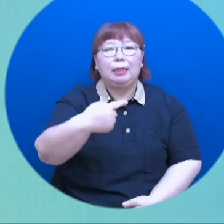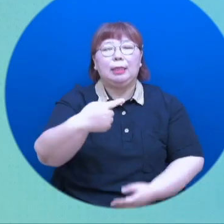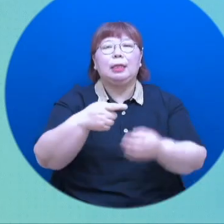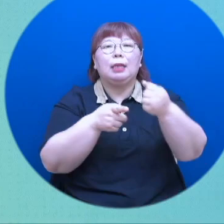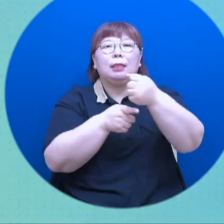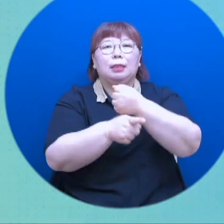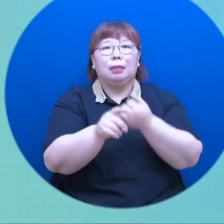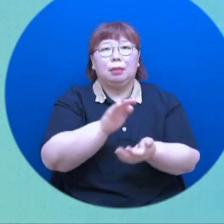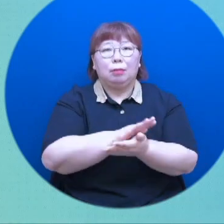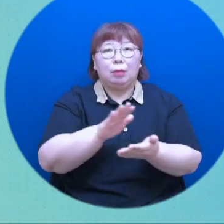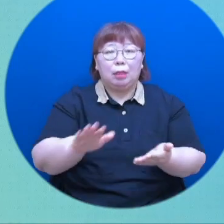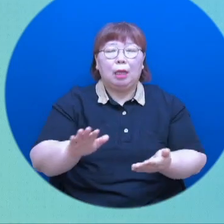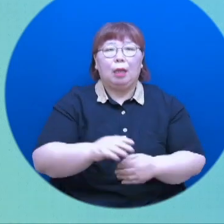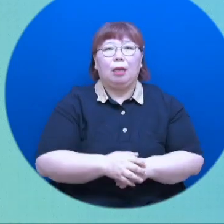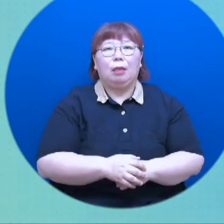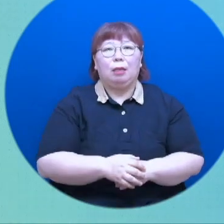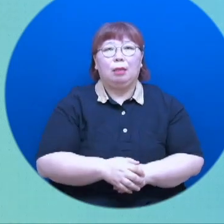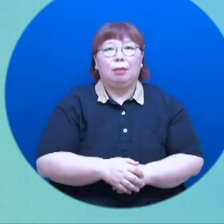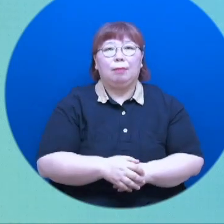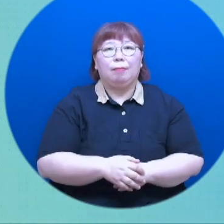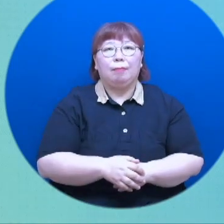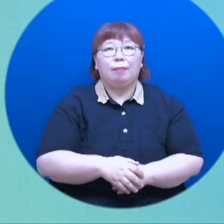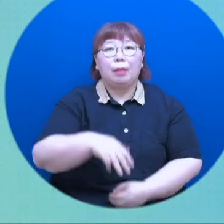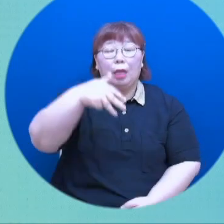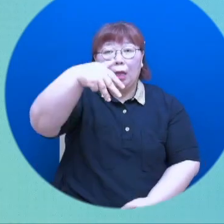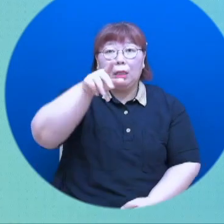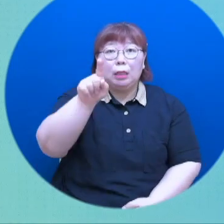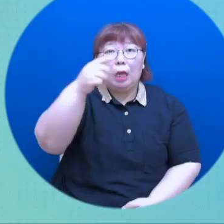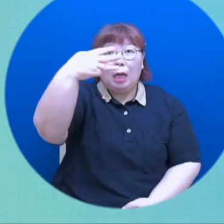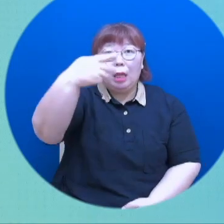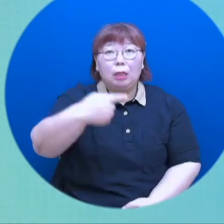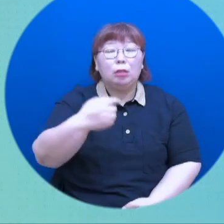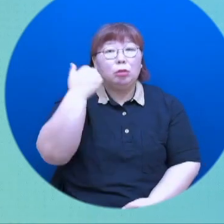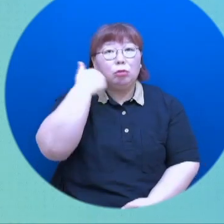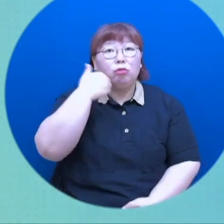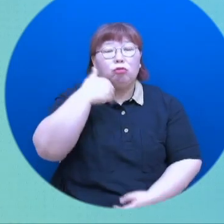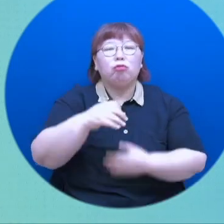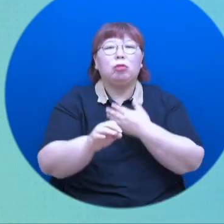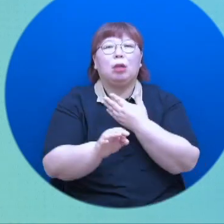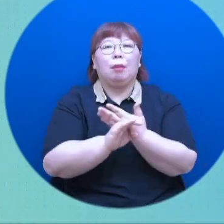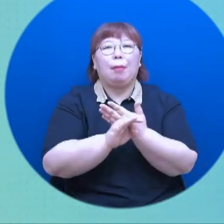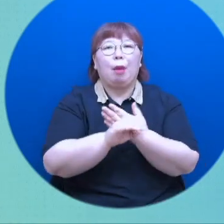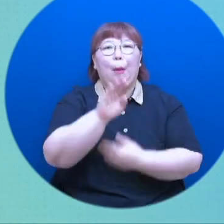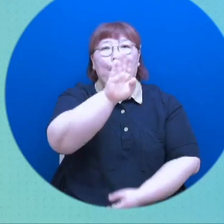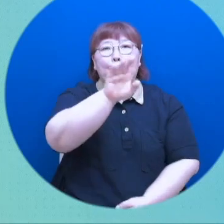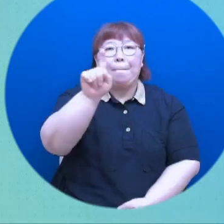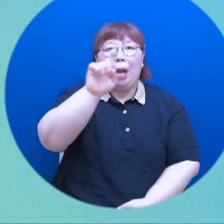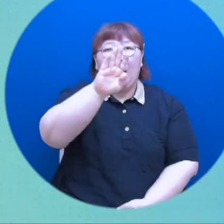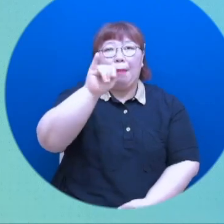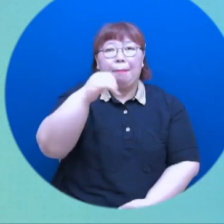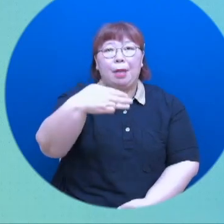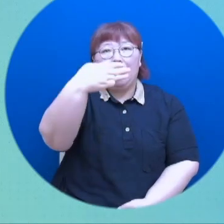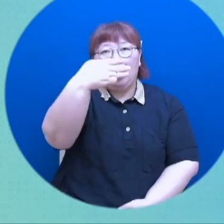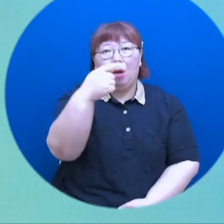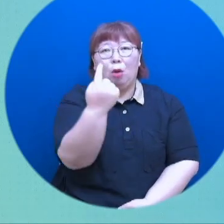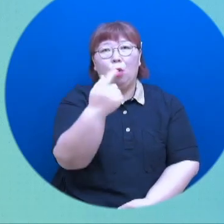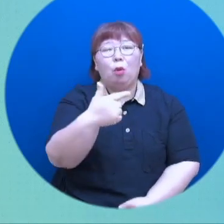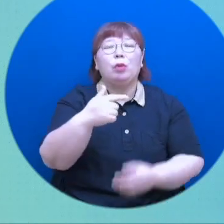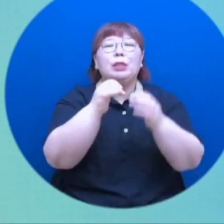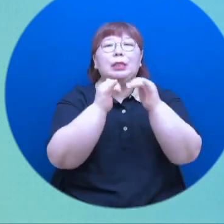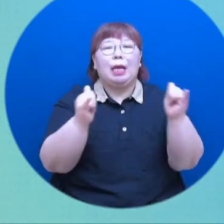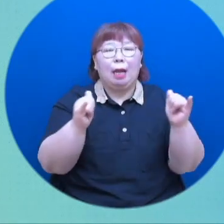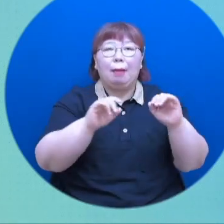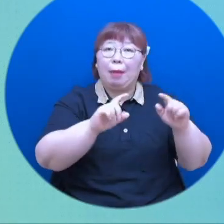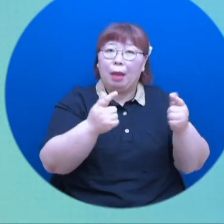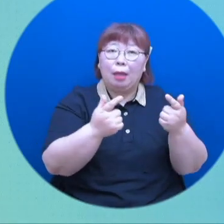그러면 그 차르라고 하는 대적이 누구냐? 바빌론 사람들을 말하기도 하지만 그